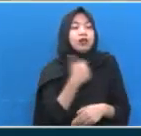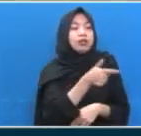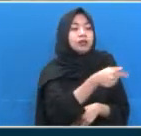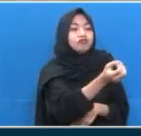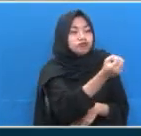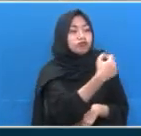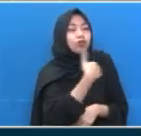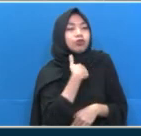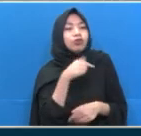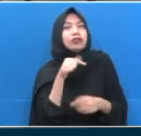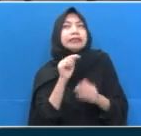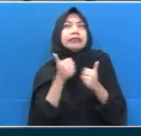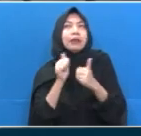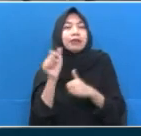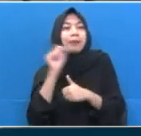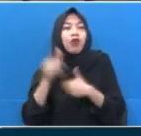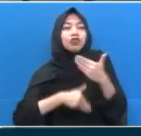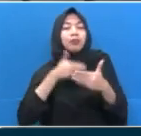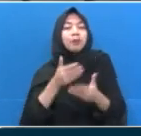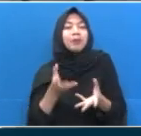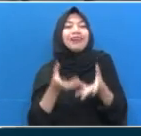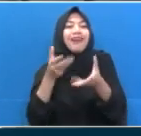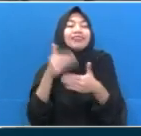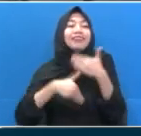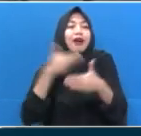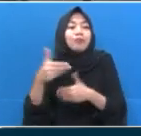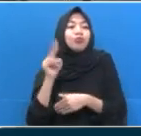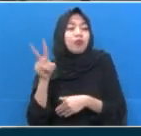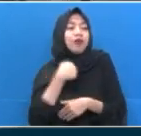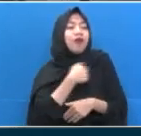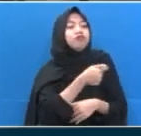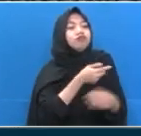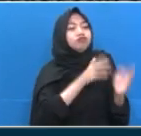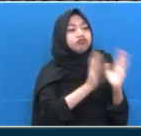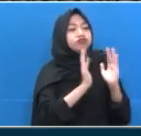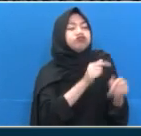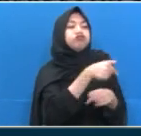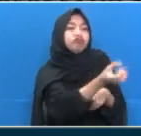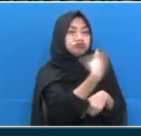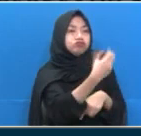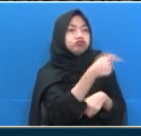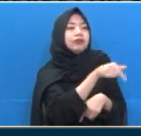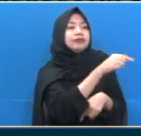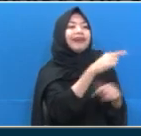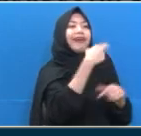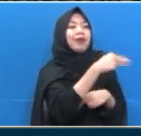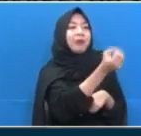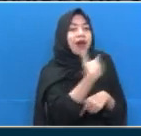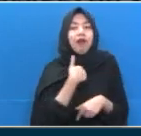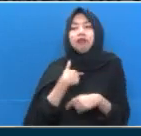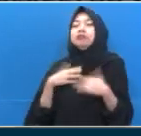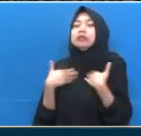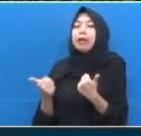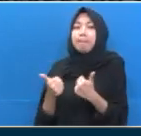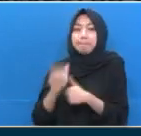persiapan untuk besok tahap 2 bahwa prinsipnya adalah dalam mencari keadilan Klien saya siap untuk menghadapi